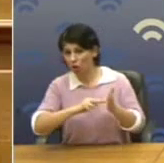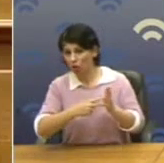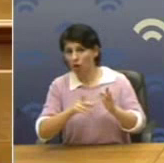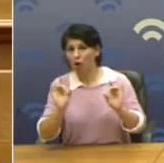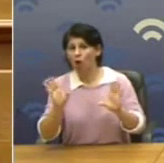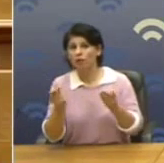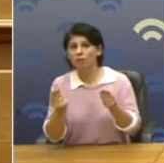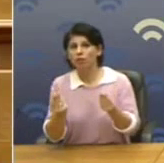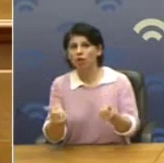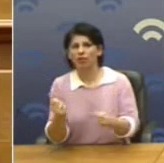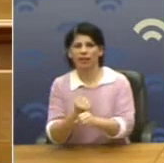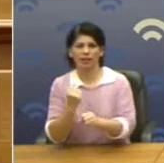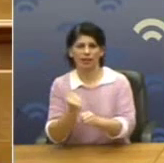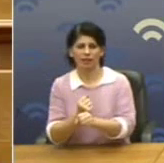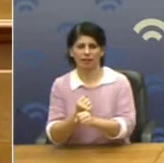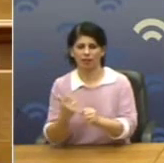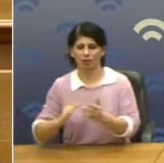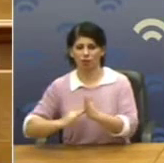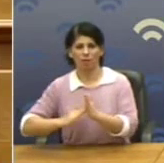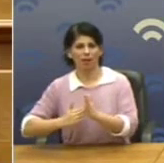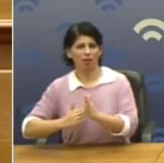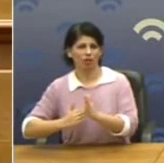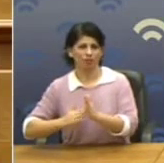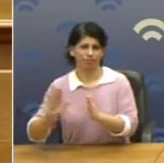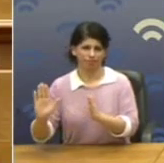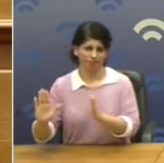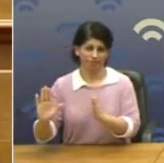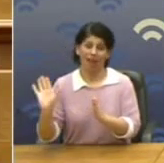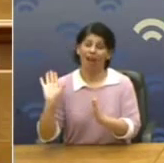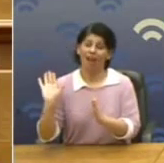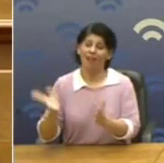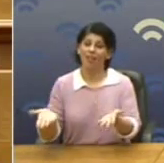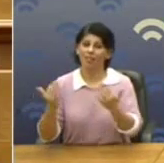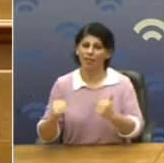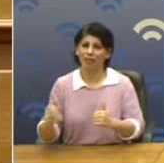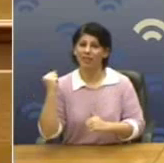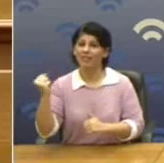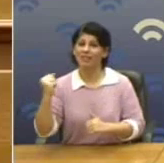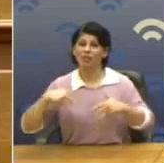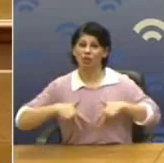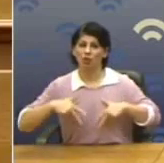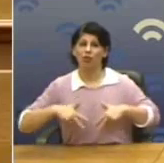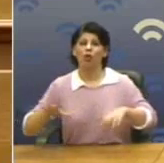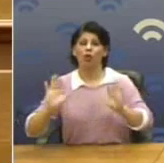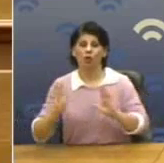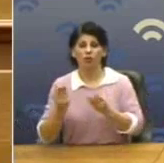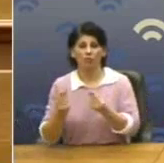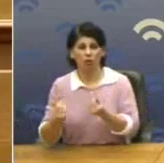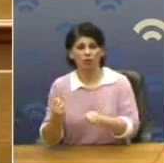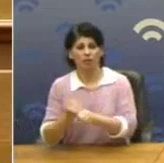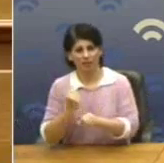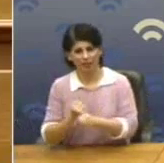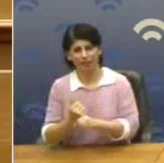στην εργασία των εργαζομένων. Και άρα δεν υπάρχει και ισχυρή χώρα χωρίς ποιότητα στην εργασία των